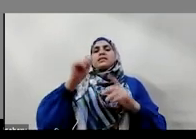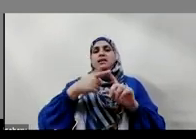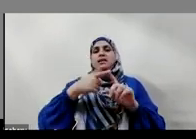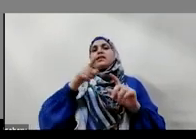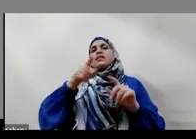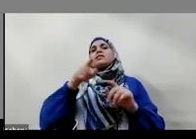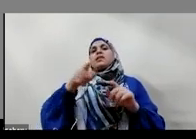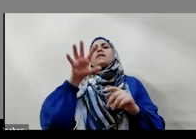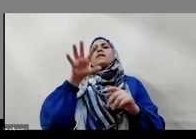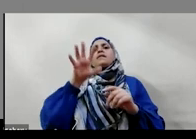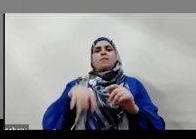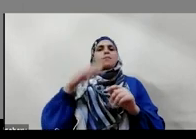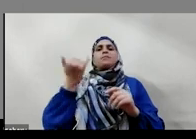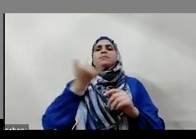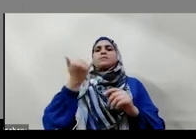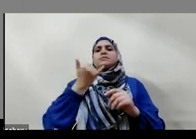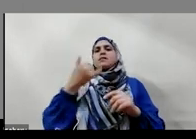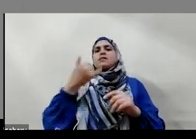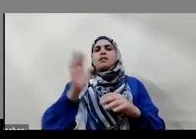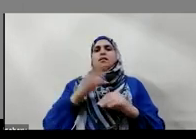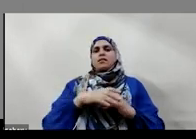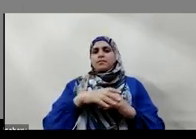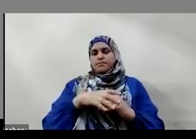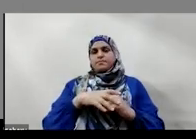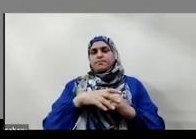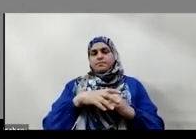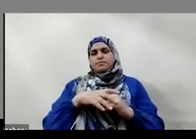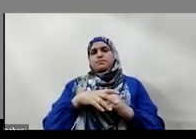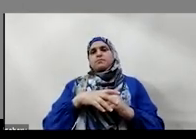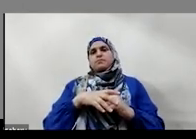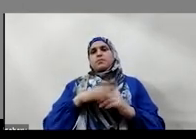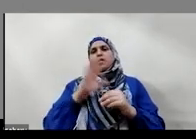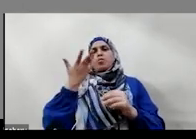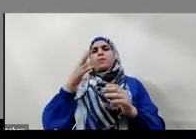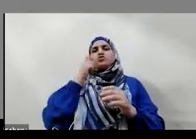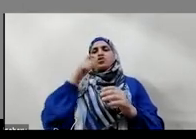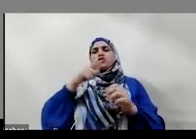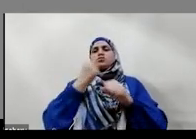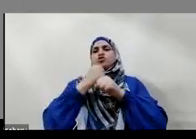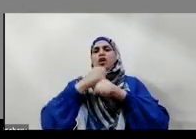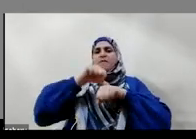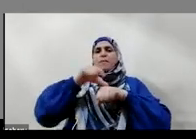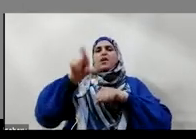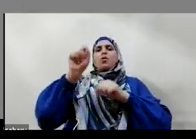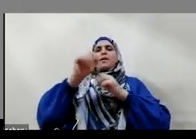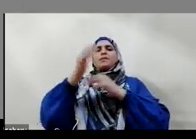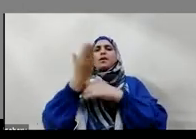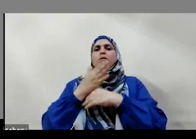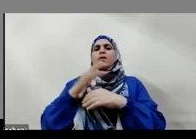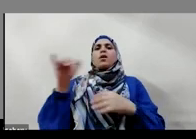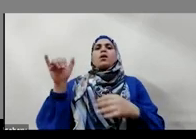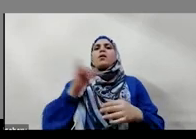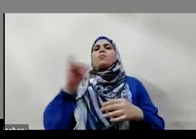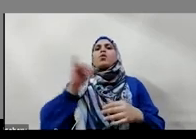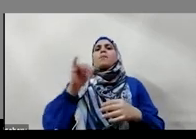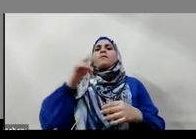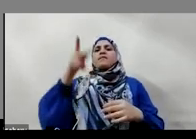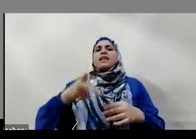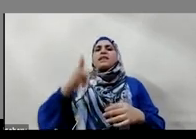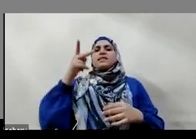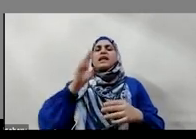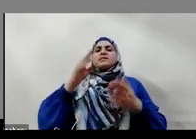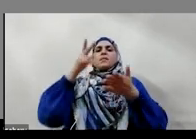تبقى على لاتر هيد من الانستيتيوشن اللي الشخص ريكومندر شغال فيها. أهم حاجة في أي حاجة في الحالتين إن هو